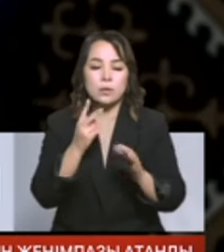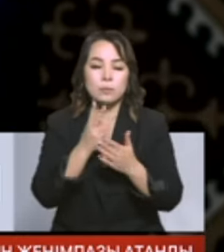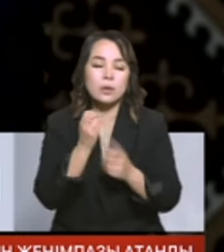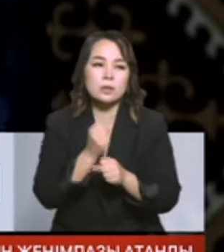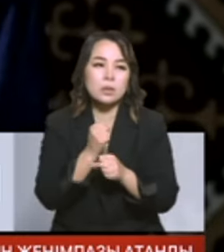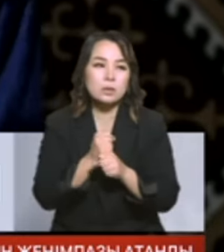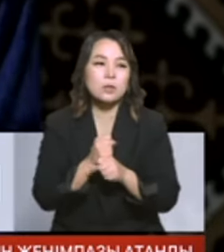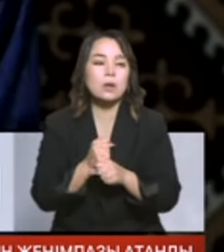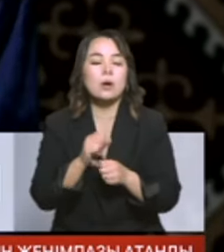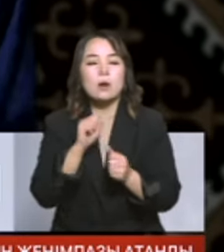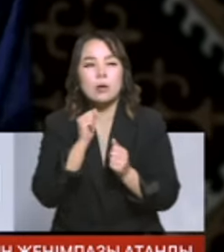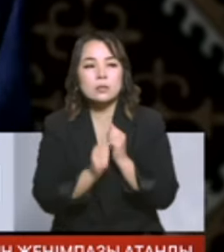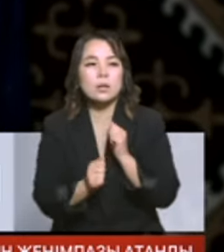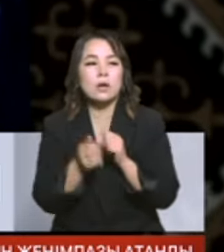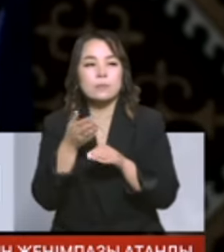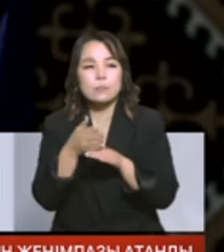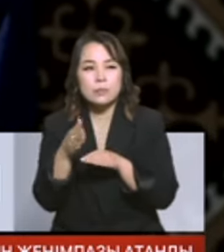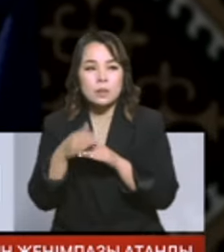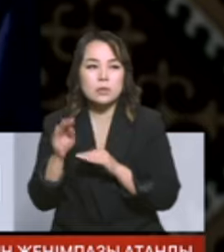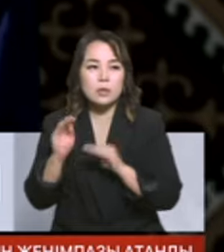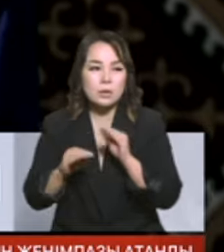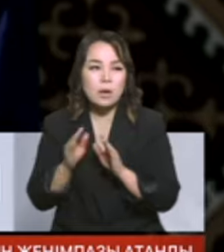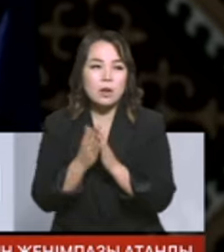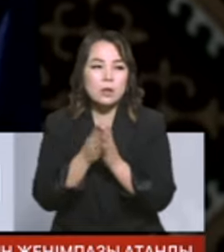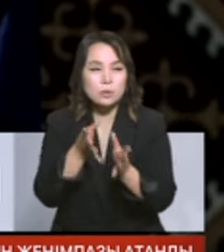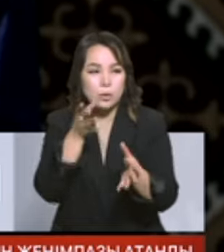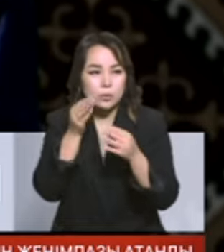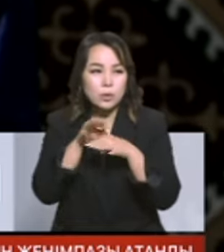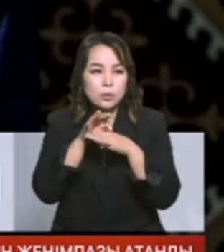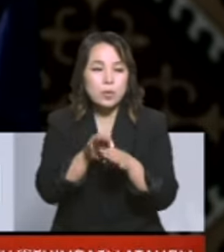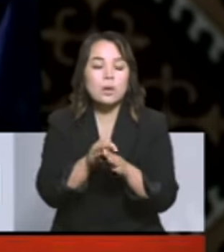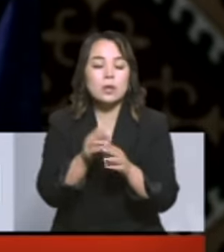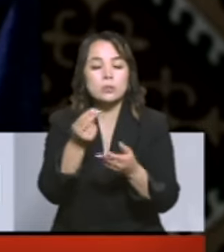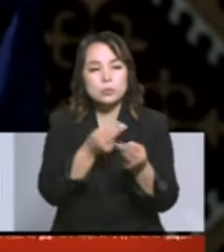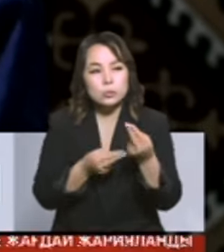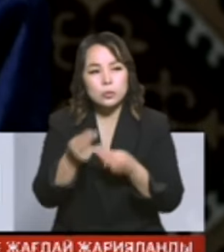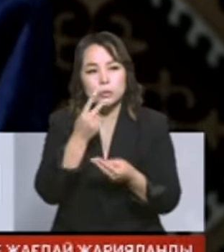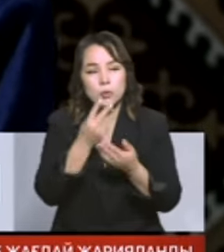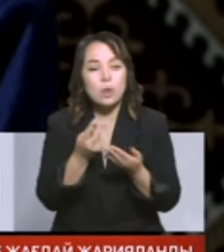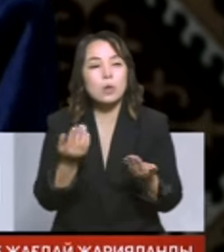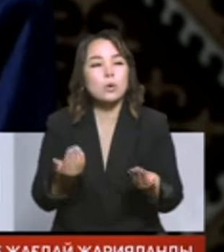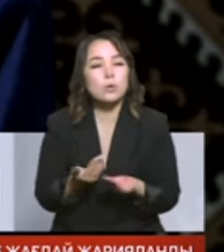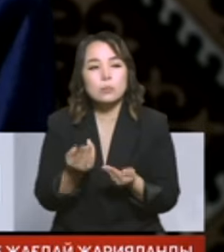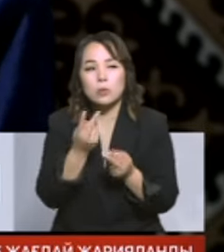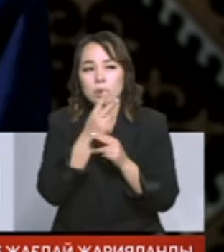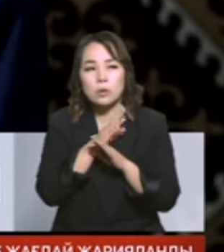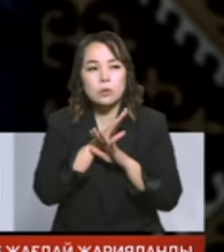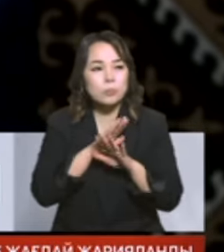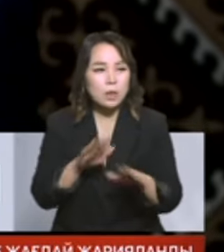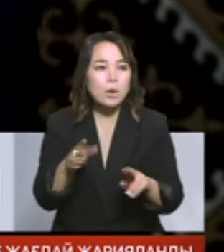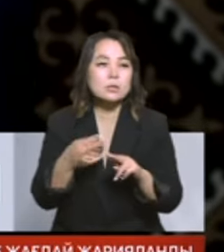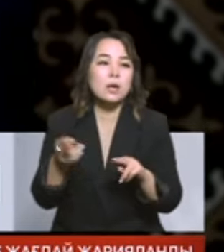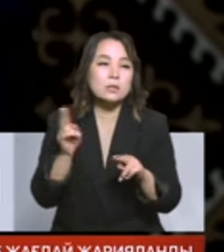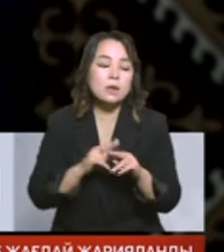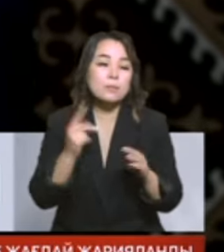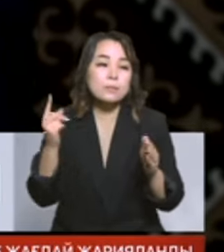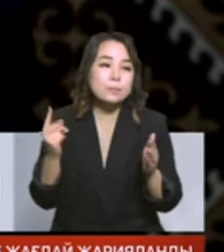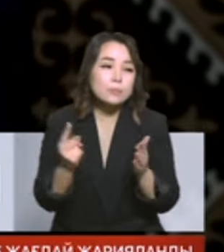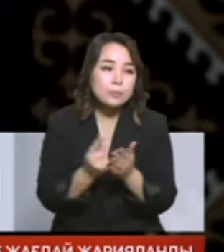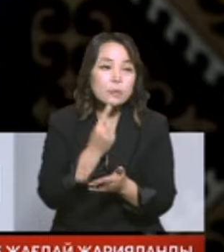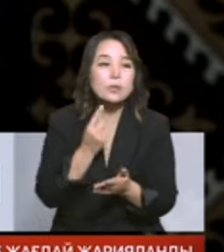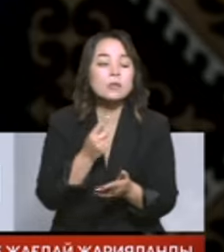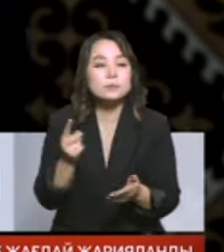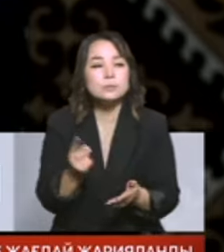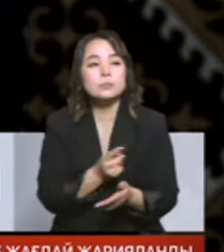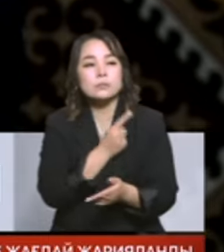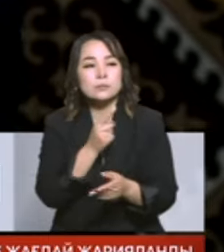қалай. Осыны біздің балалар кітаптан көріп жүрген болмаса, суреттен көріп жүрген болмаса, өмірде көрмеген. Соны алғаш рет